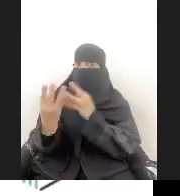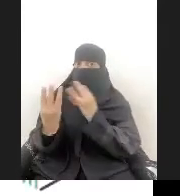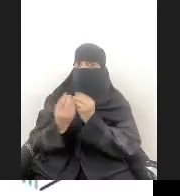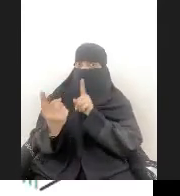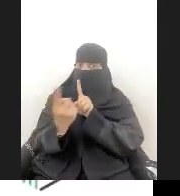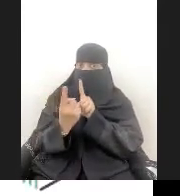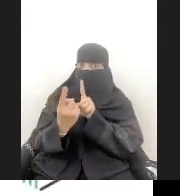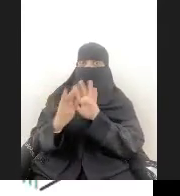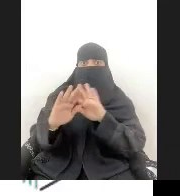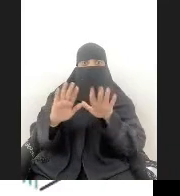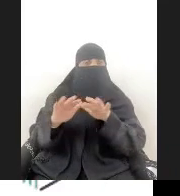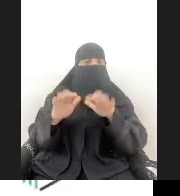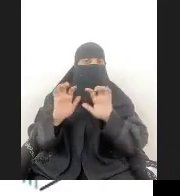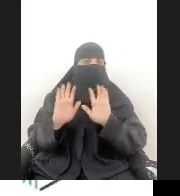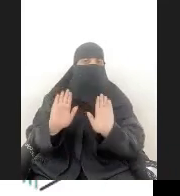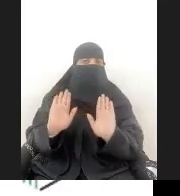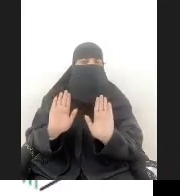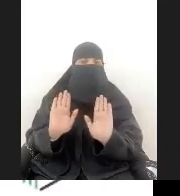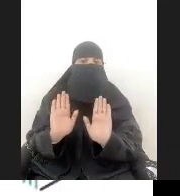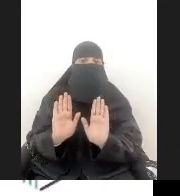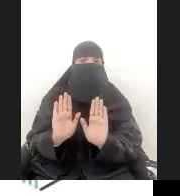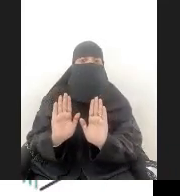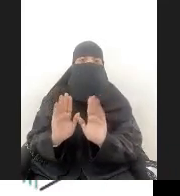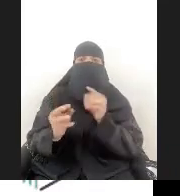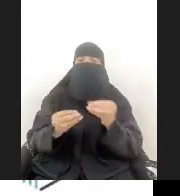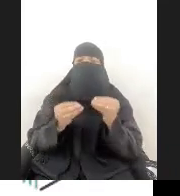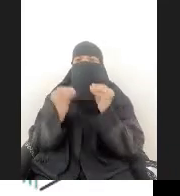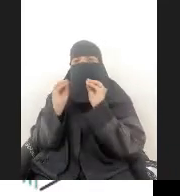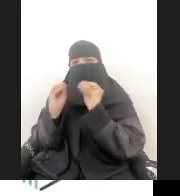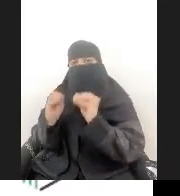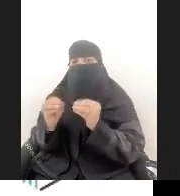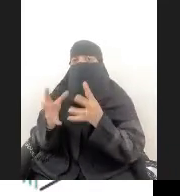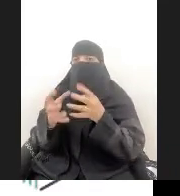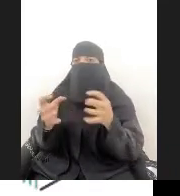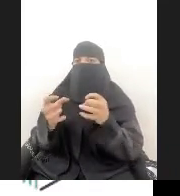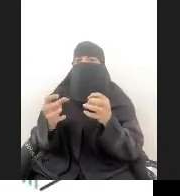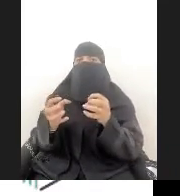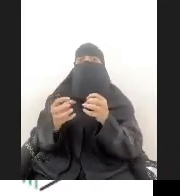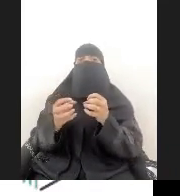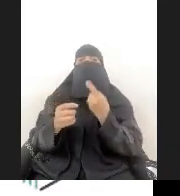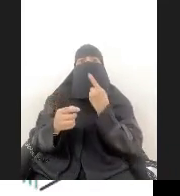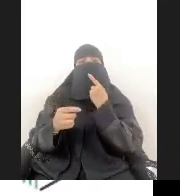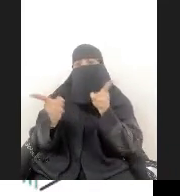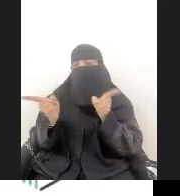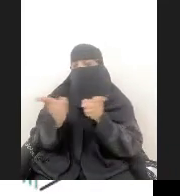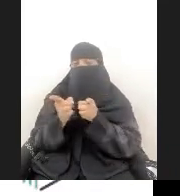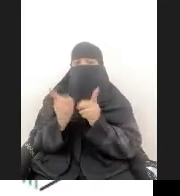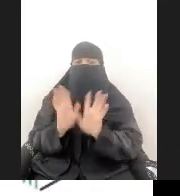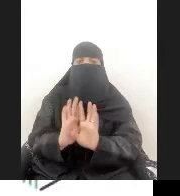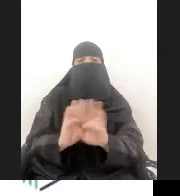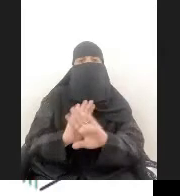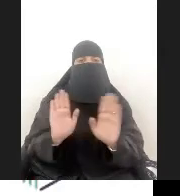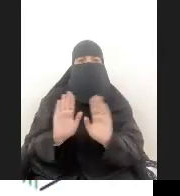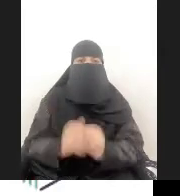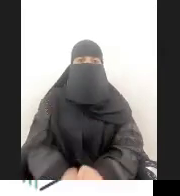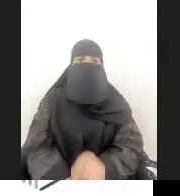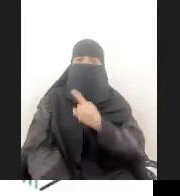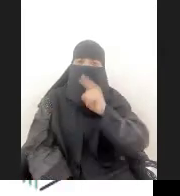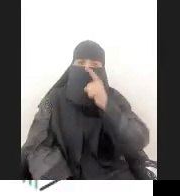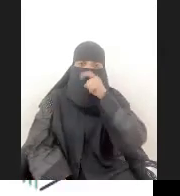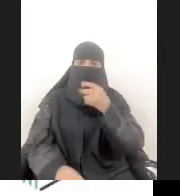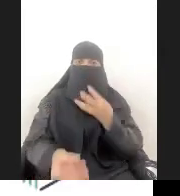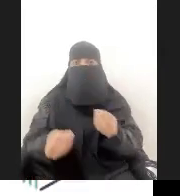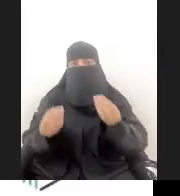أكتفي بالمحتوى، أعرفهم تعريف فقط introduction أو تمهيد عن المحتويات عندنا هذا. إذن ربما لا يلزمني إضافة شيء آخر